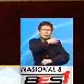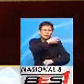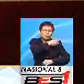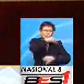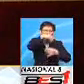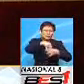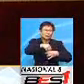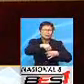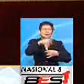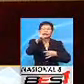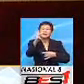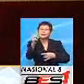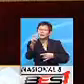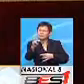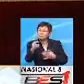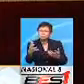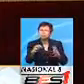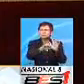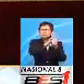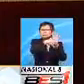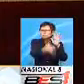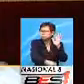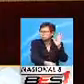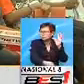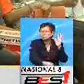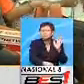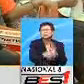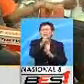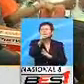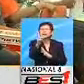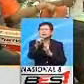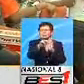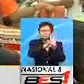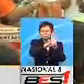dalam Kementerian Dalam Negeri Kementerian negeri